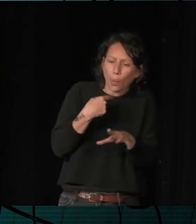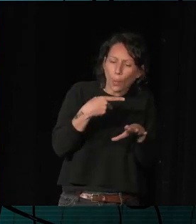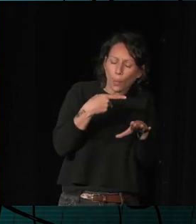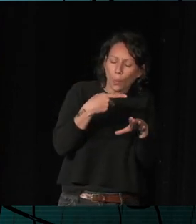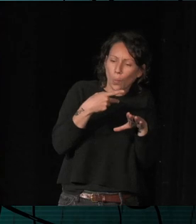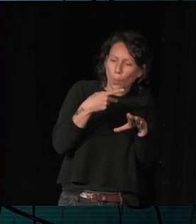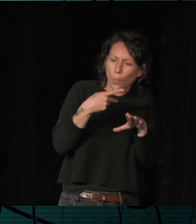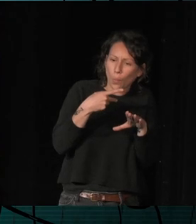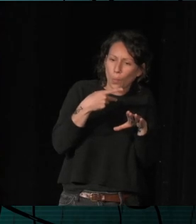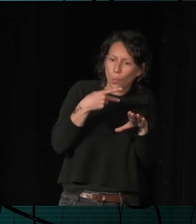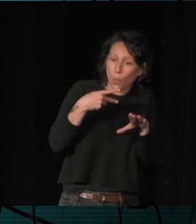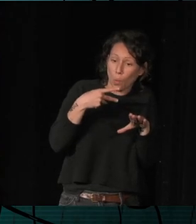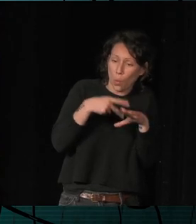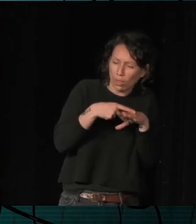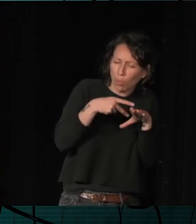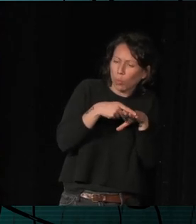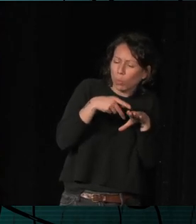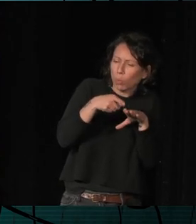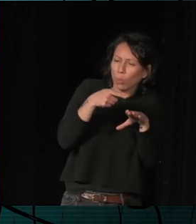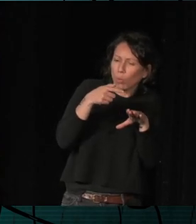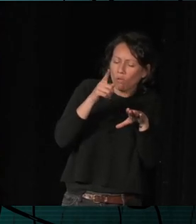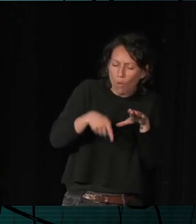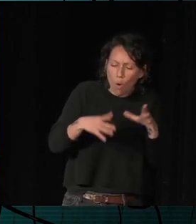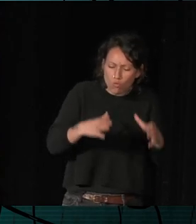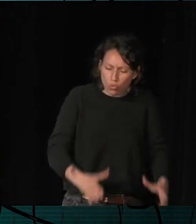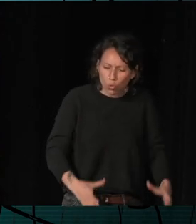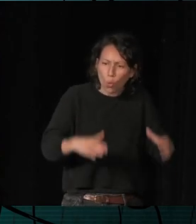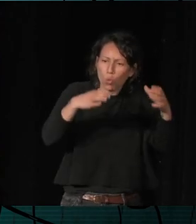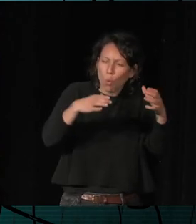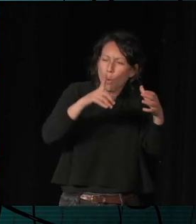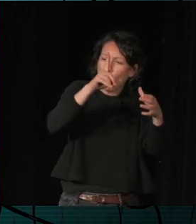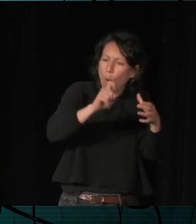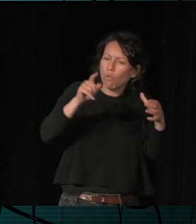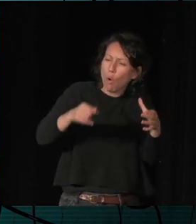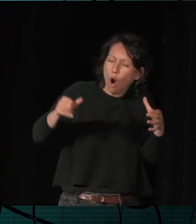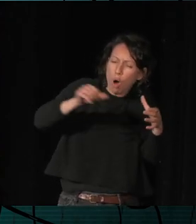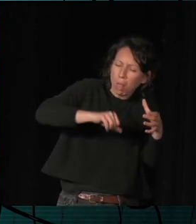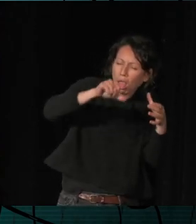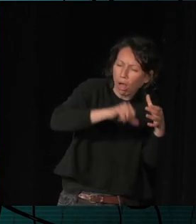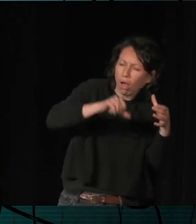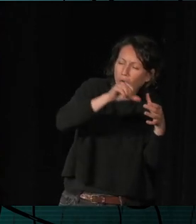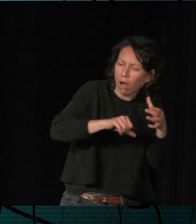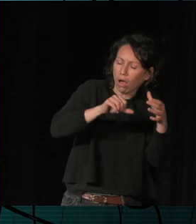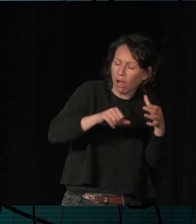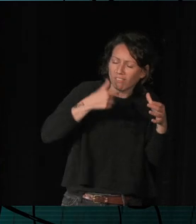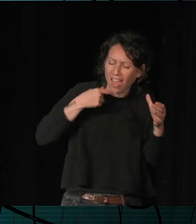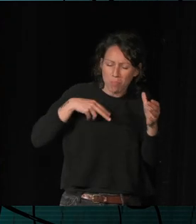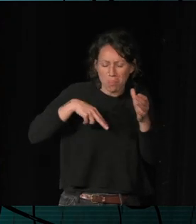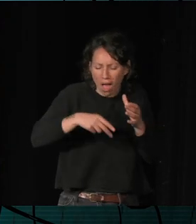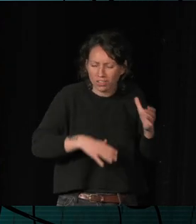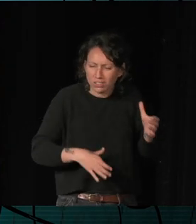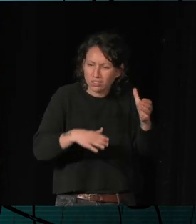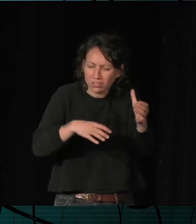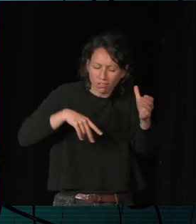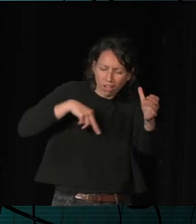remplir un tonneau d'eau en faisant des allers-retours, etc. Au final, ça sert à rien, on marche, c'est long, etc. C'est absolument